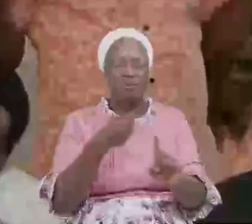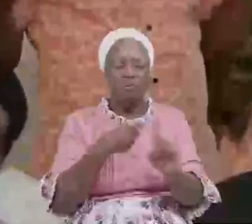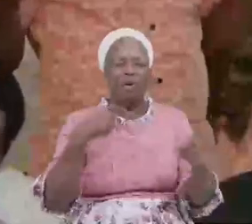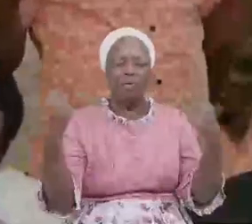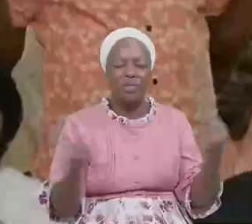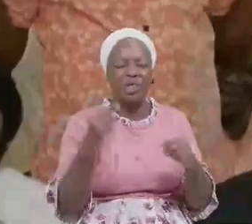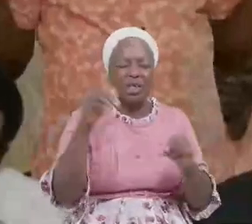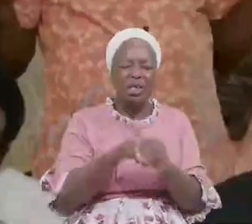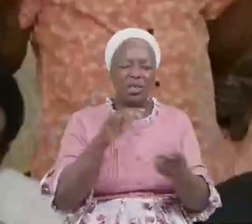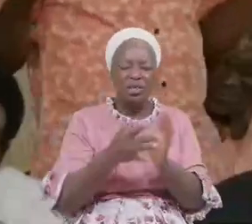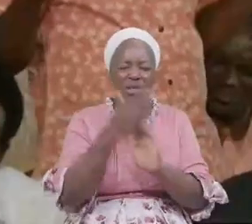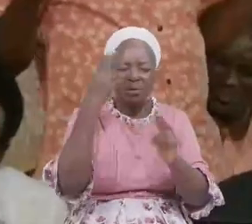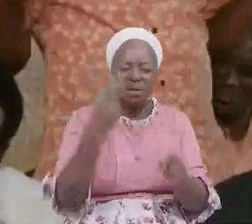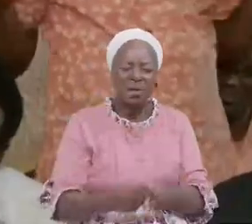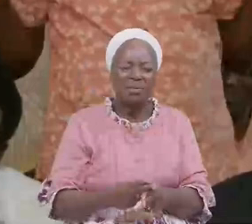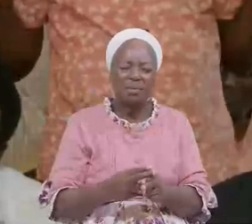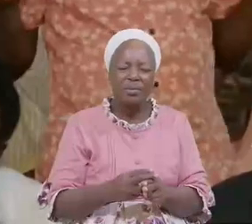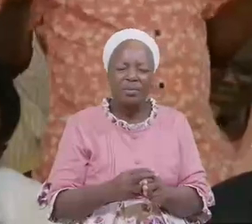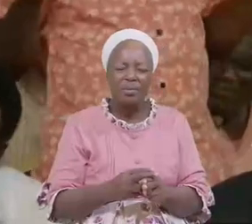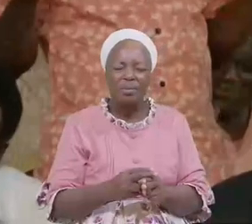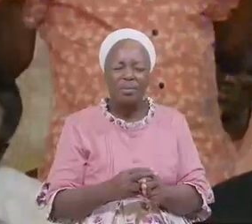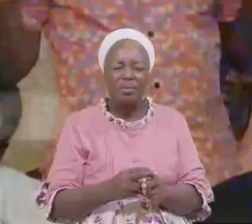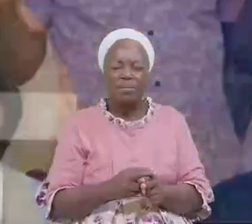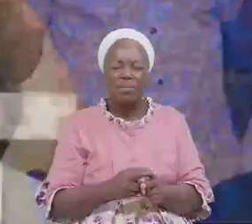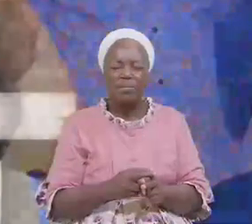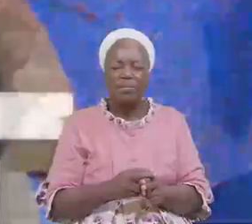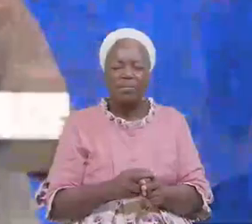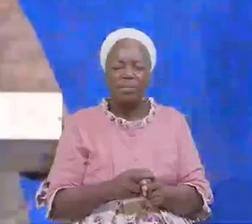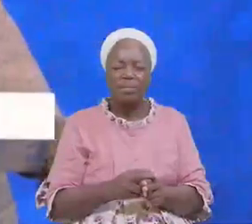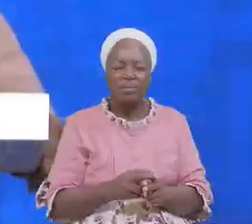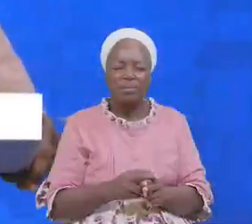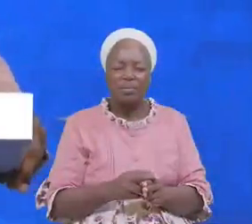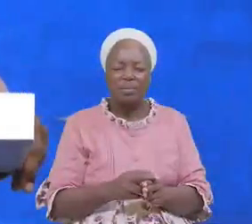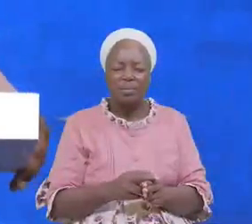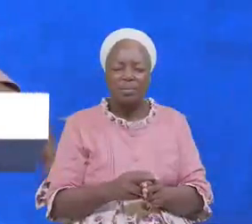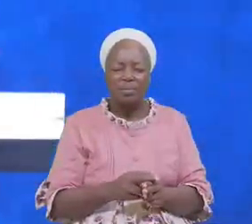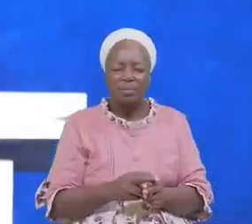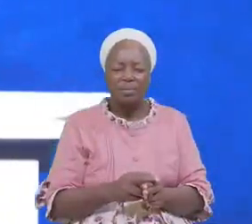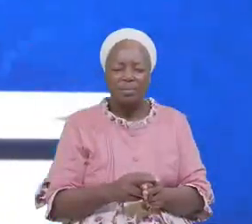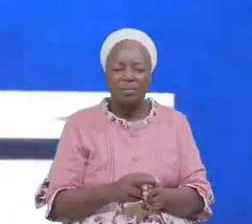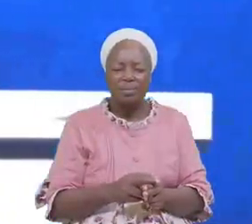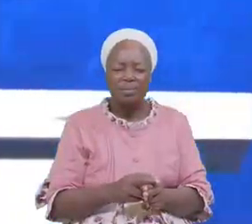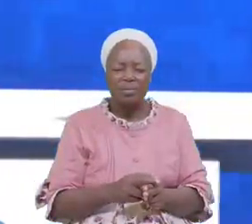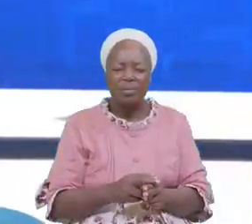Accorde-les, Seigneur, ton plein et ton salut gratuit maintenant au nom de Jésus.